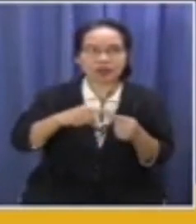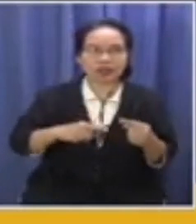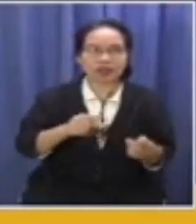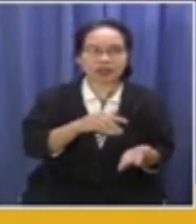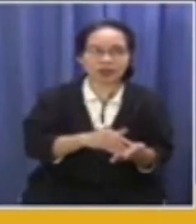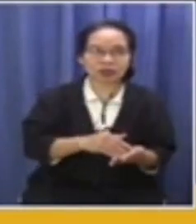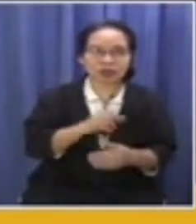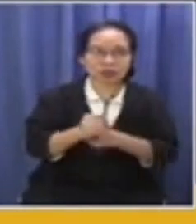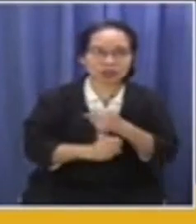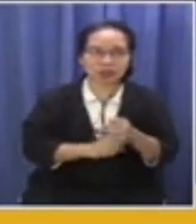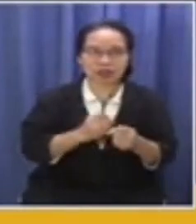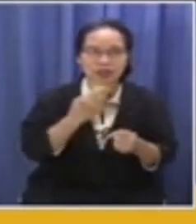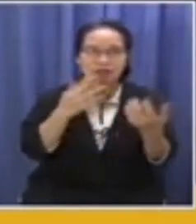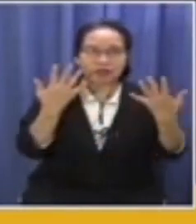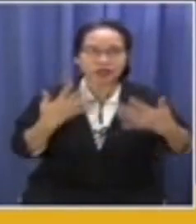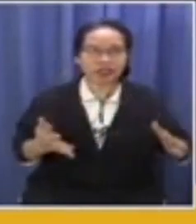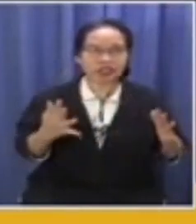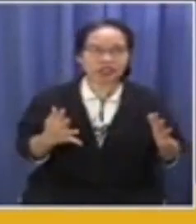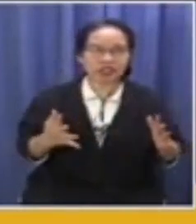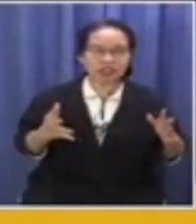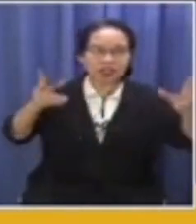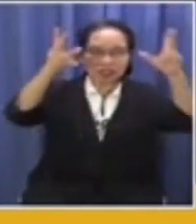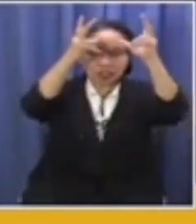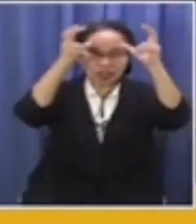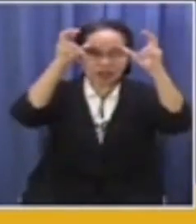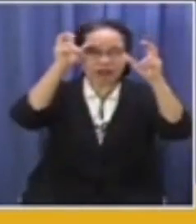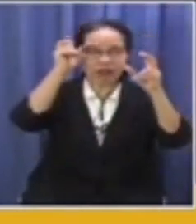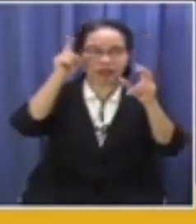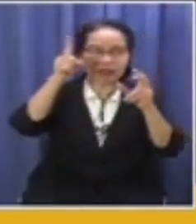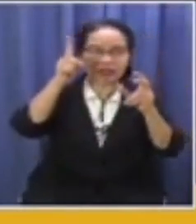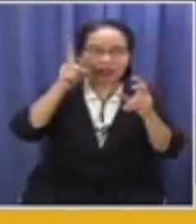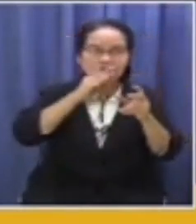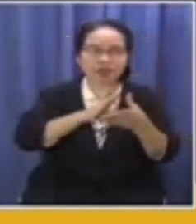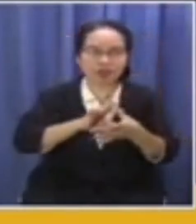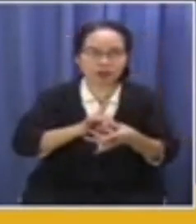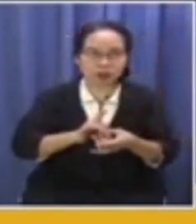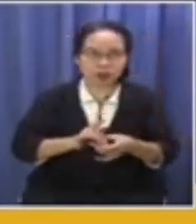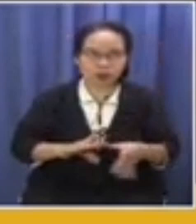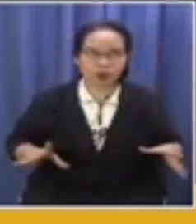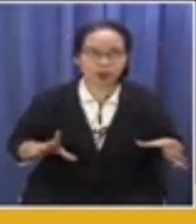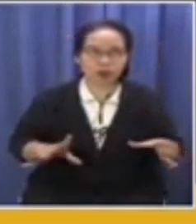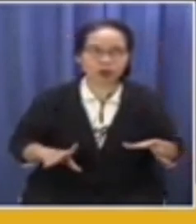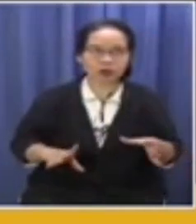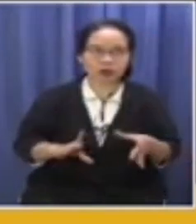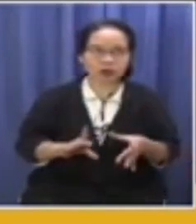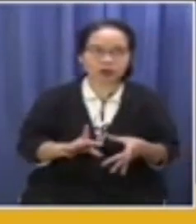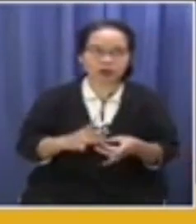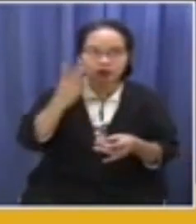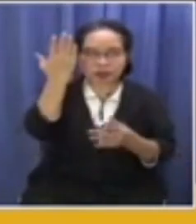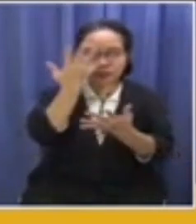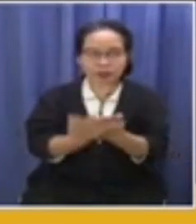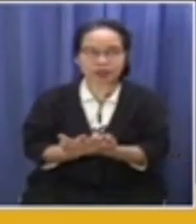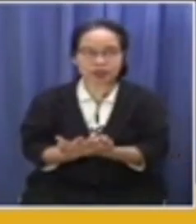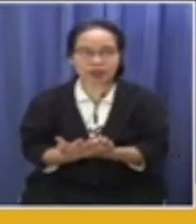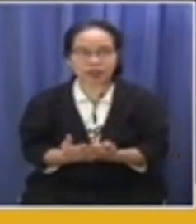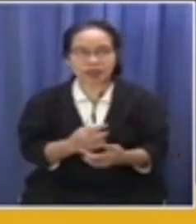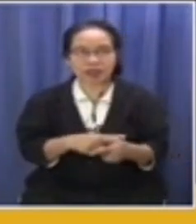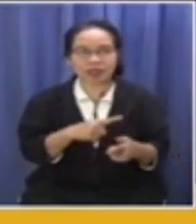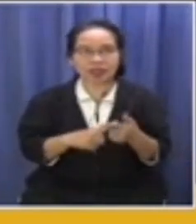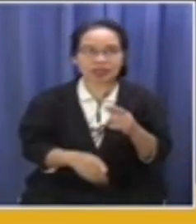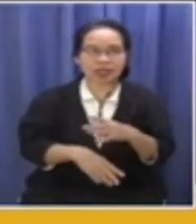kung maganap na ang isang libong taon si Satanas ay kakalagan sa kanyang bilangguan at